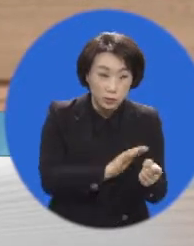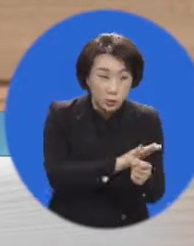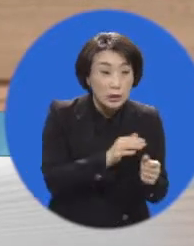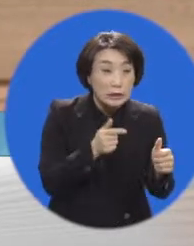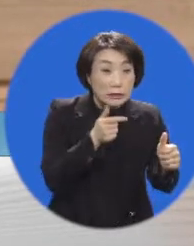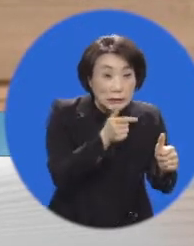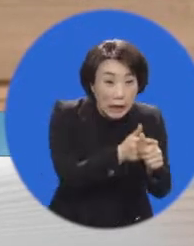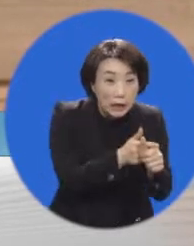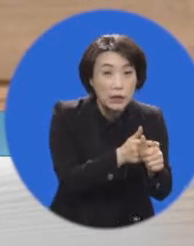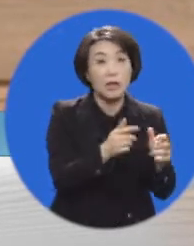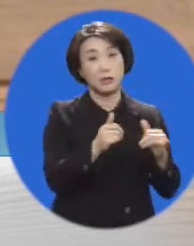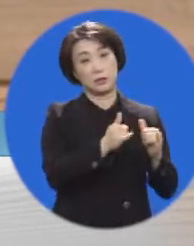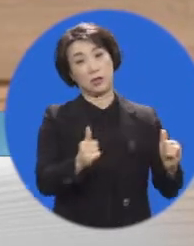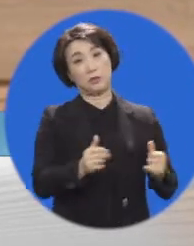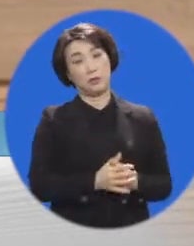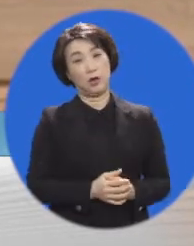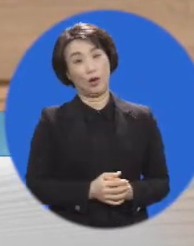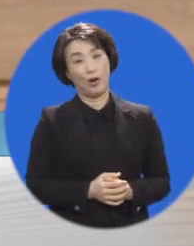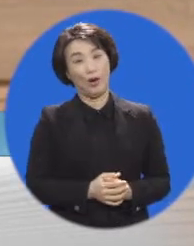살인하는 자니,